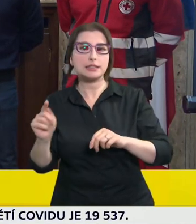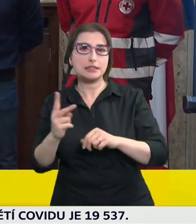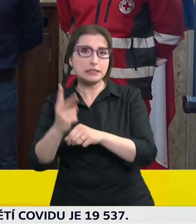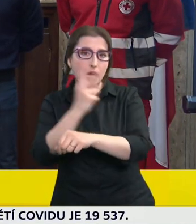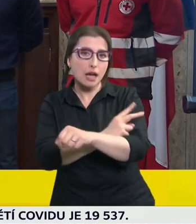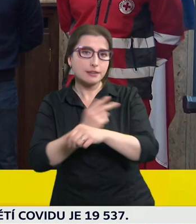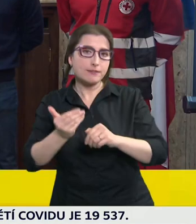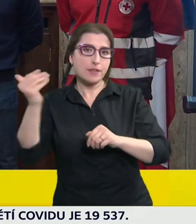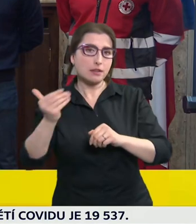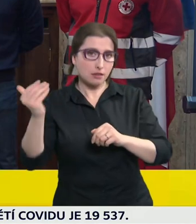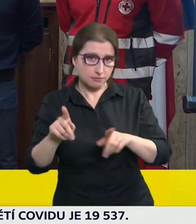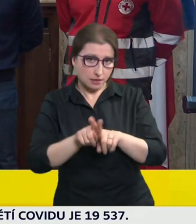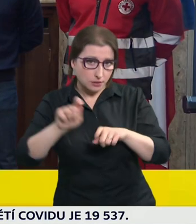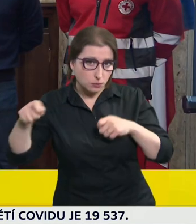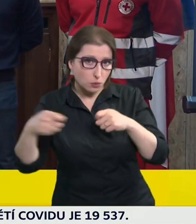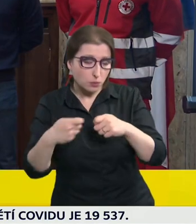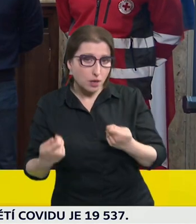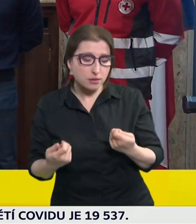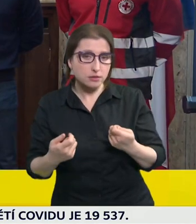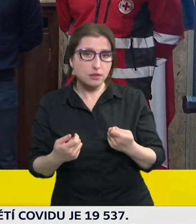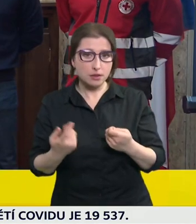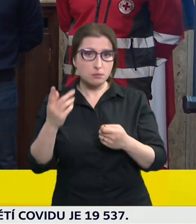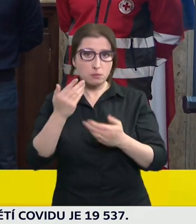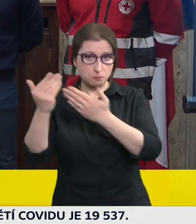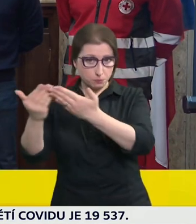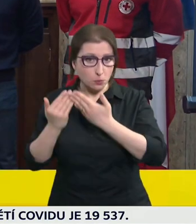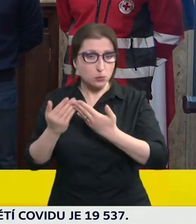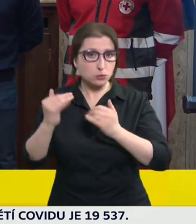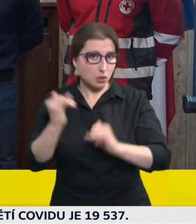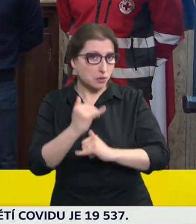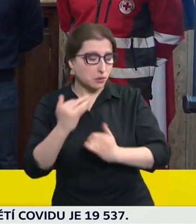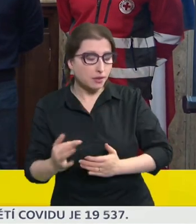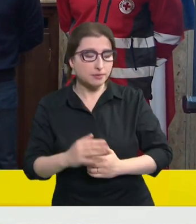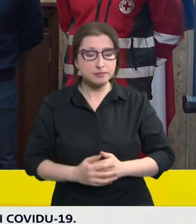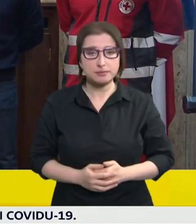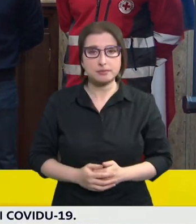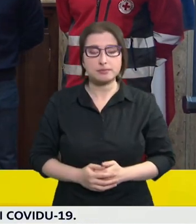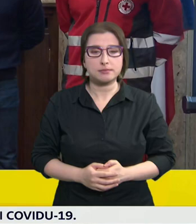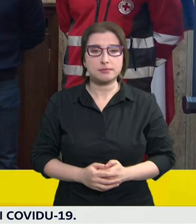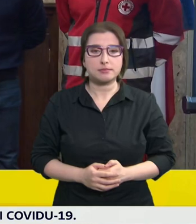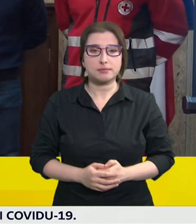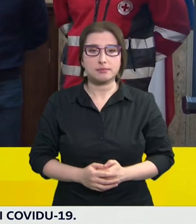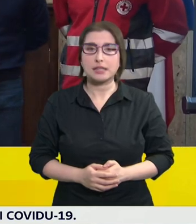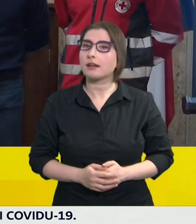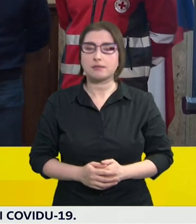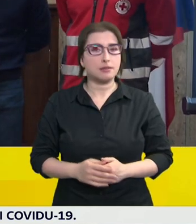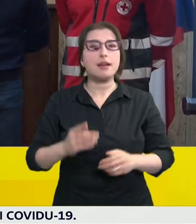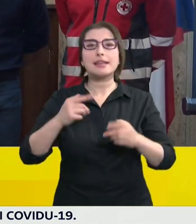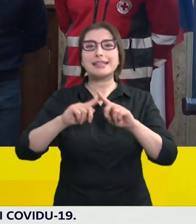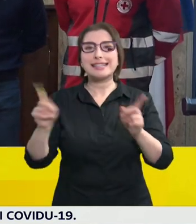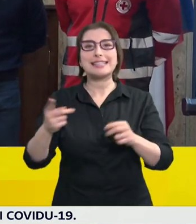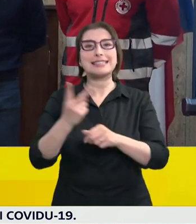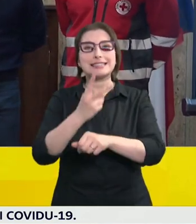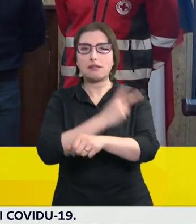státům, zde by pomohly tedy v té situaci? Já o žádných takovýchto žádostech